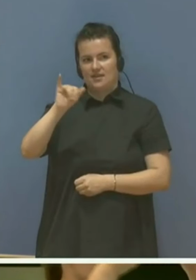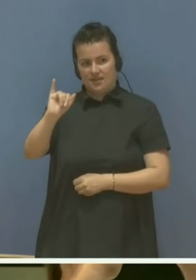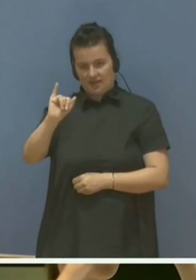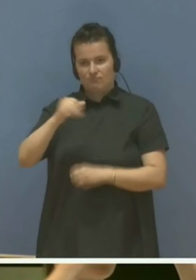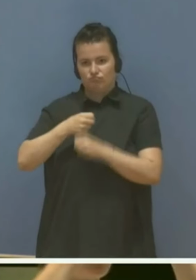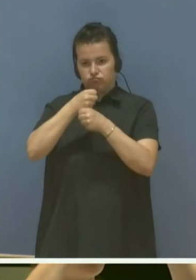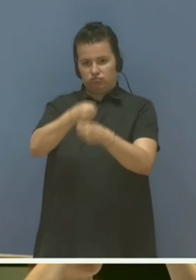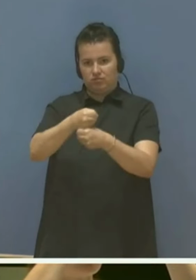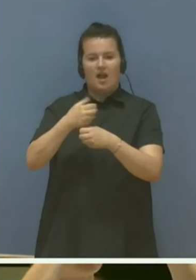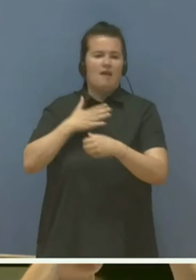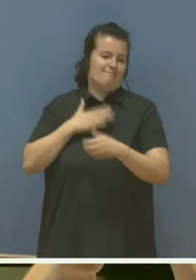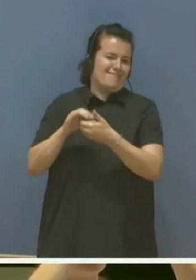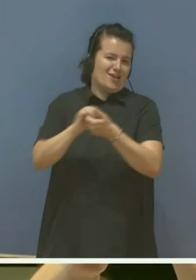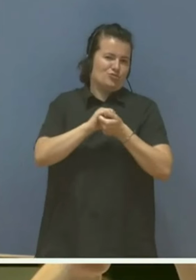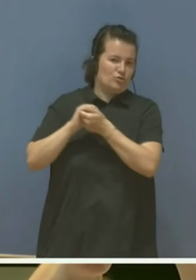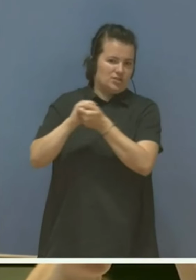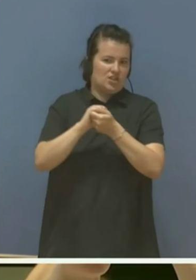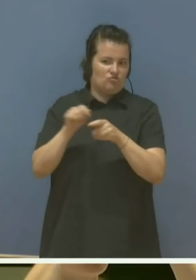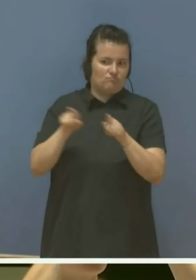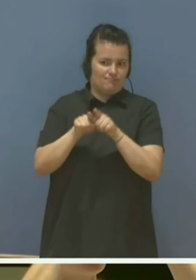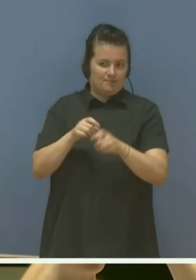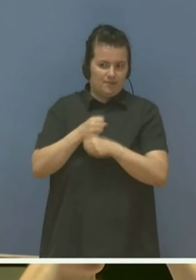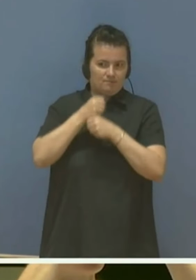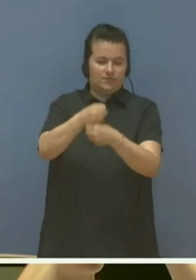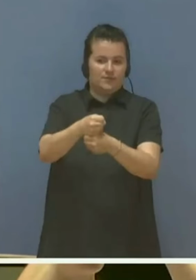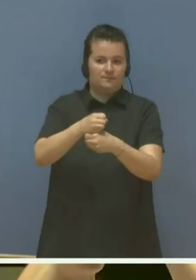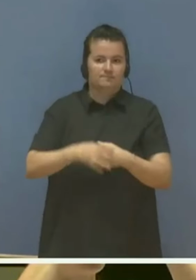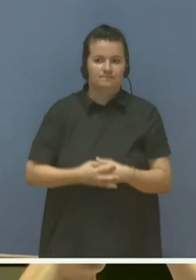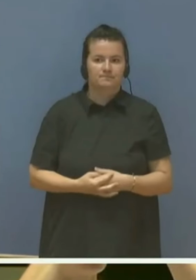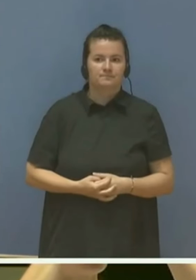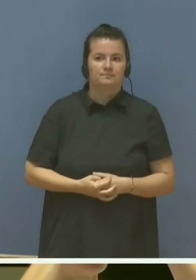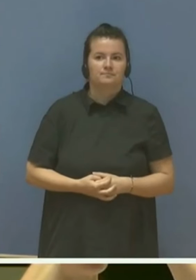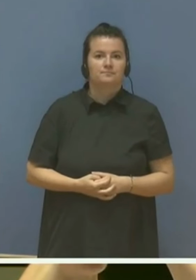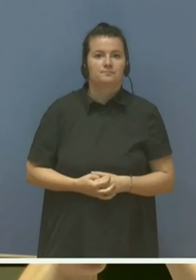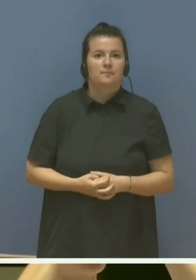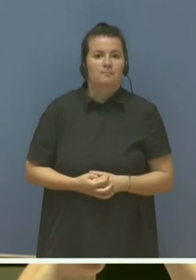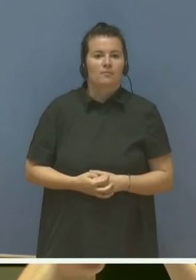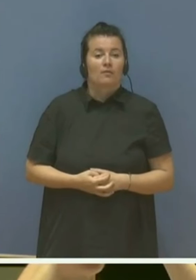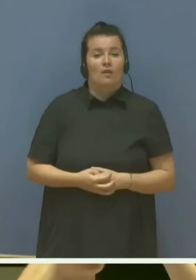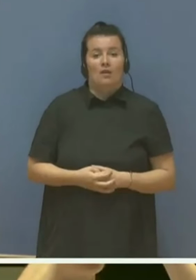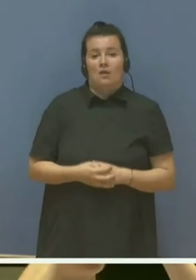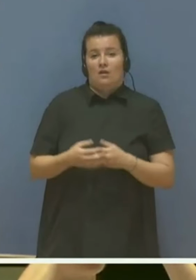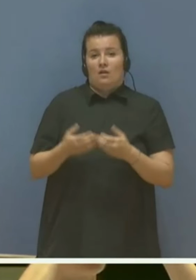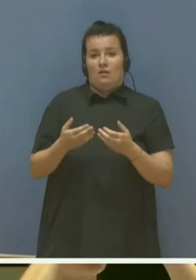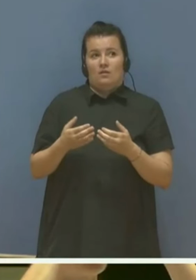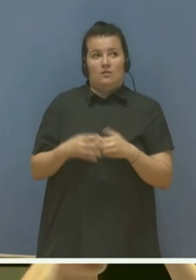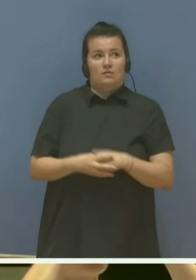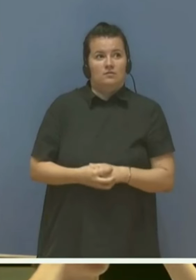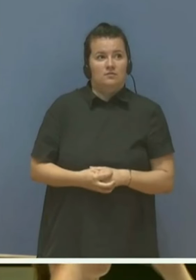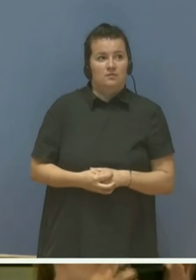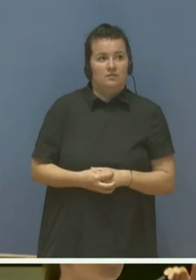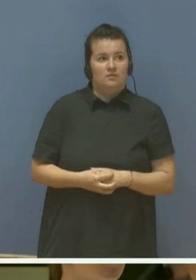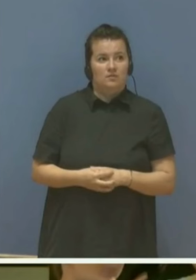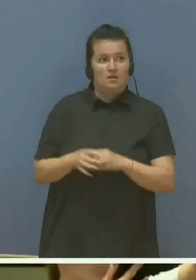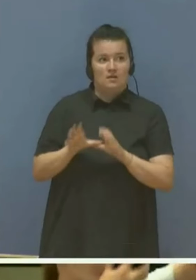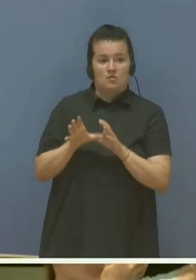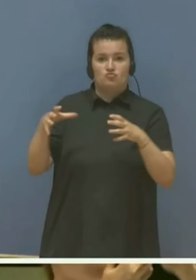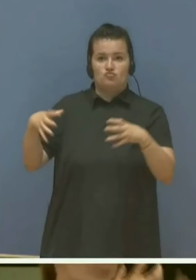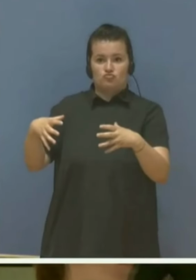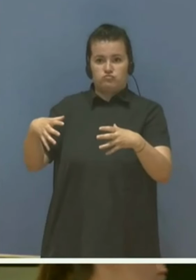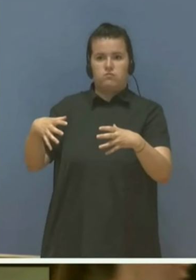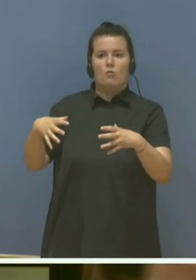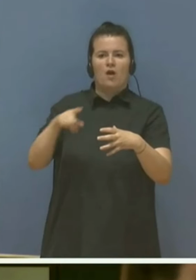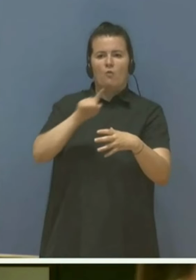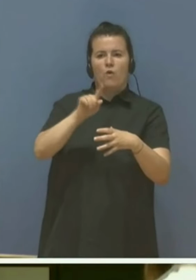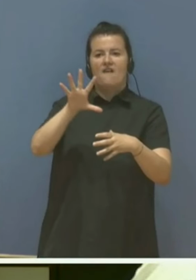рыболовных общин коренных народов. Российское законодательство устанавливает приоритет традиционного рыболовства перед промышленными и иными видами.